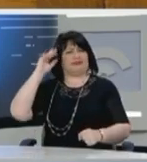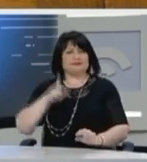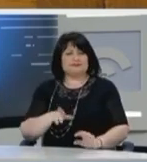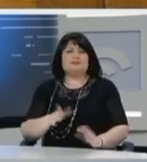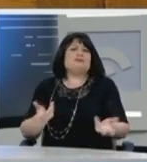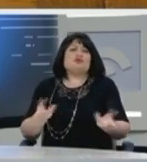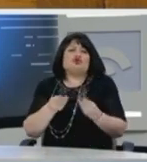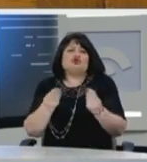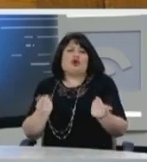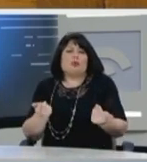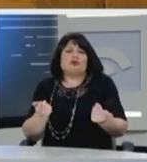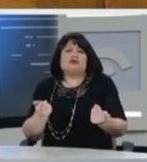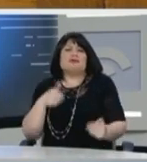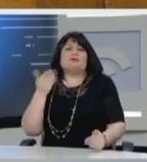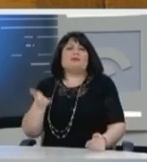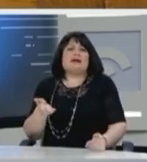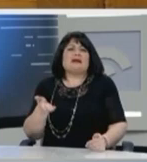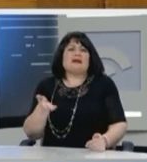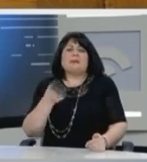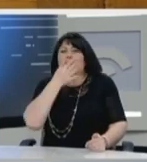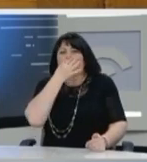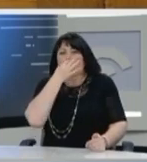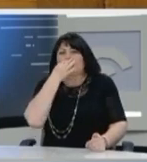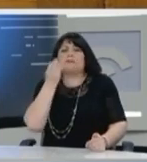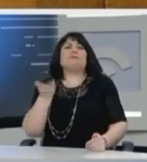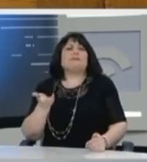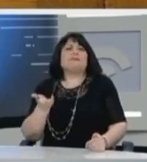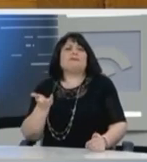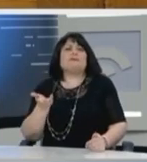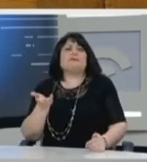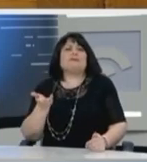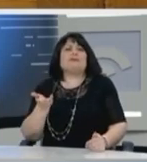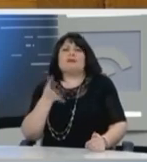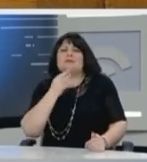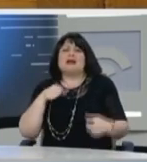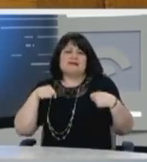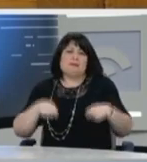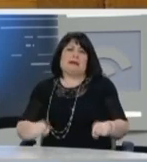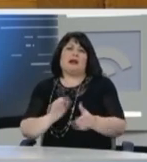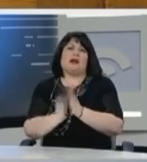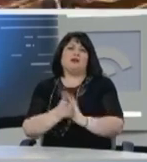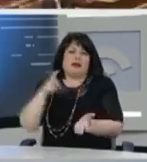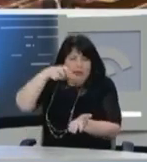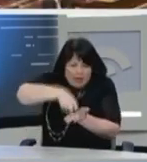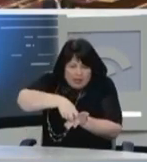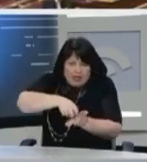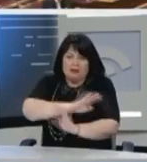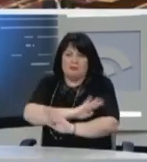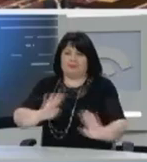μόνος τρόπος μετά για να πείσεις είναι να βγεις ξεβράκωτος μέρα μεσημέρι.